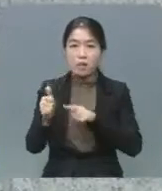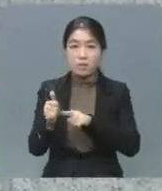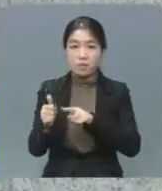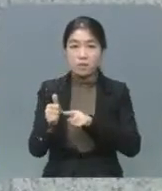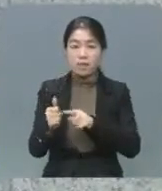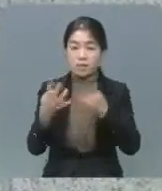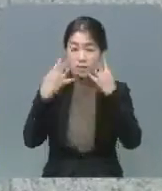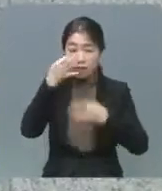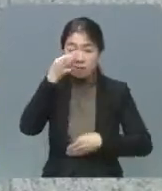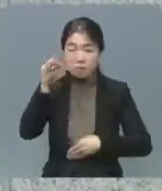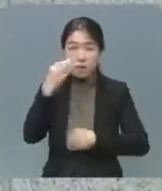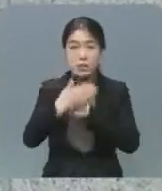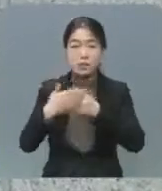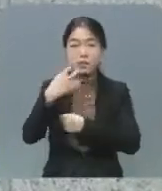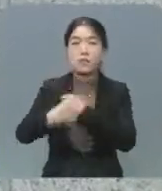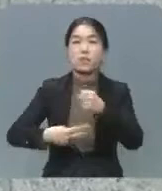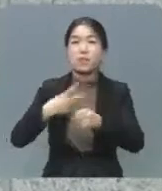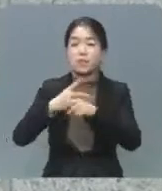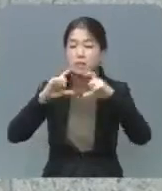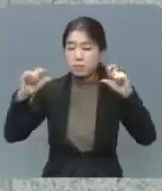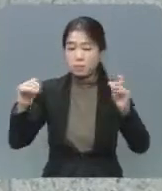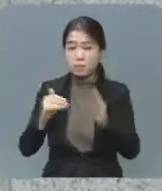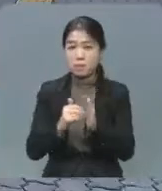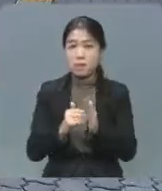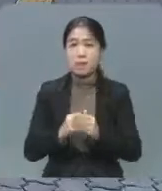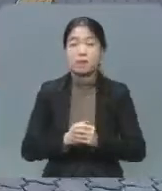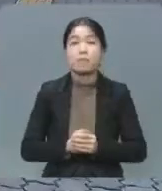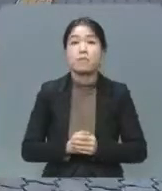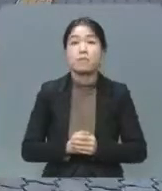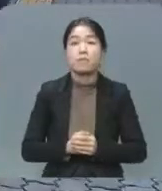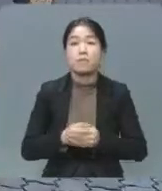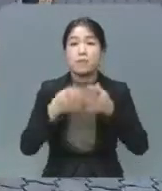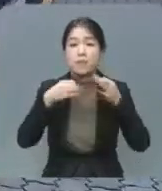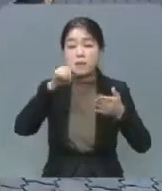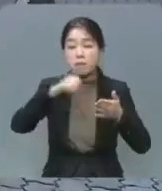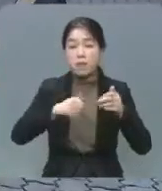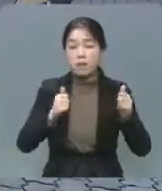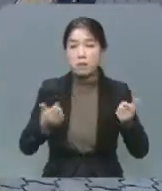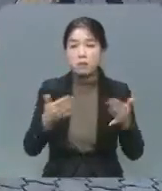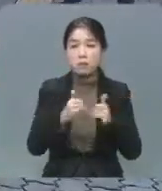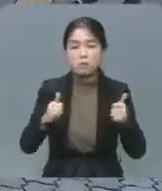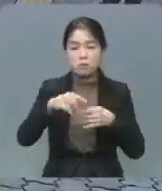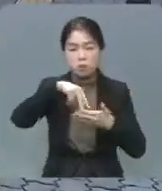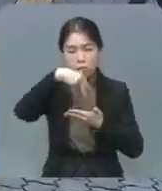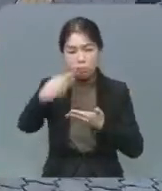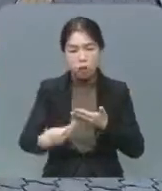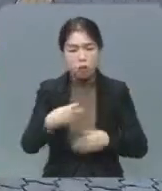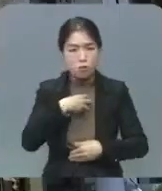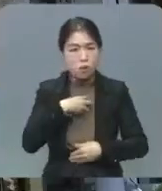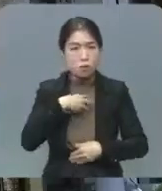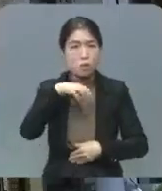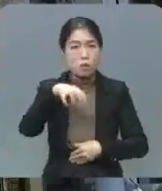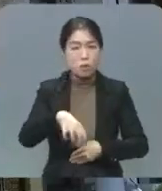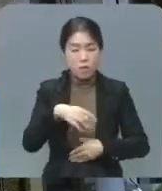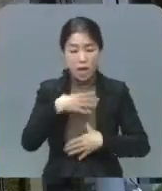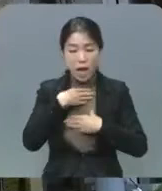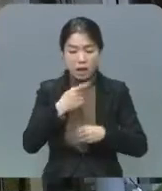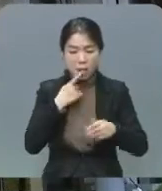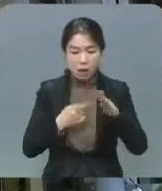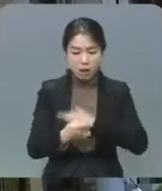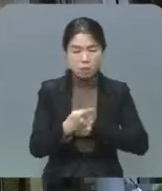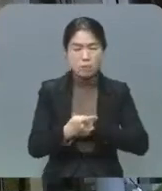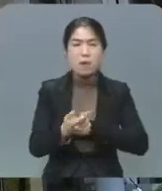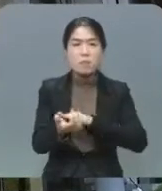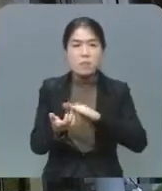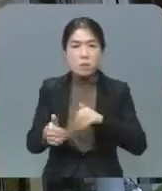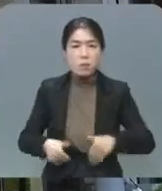징역 10개월에 집행유예 2년을 선고했습니다 김 판사는 노동자가 추락할 위험이 있는 장소에는 안전 조치를 미리 해야